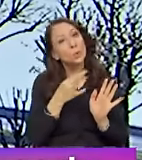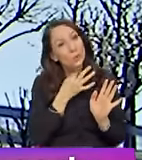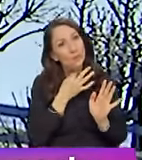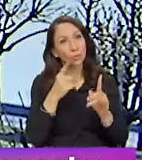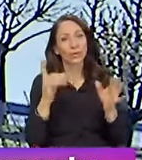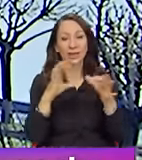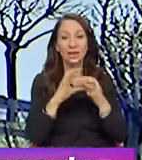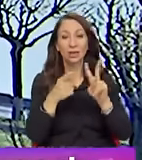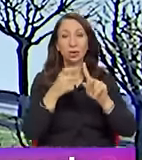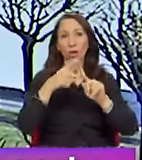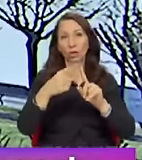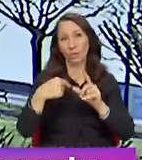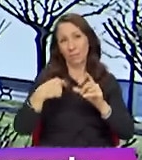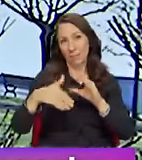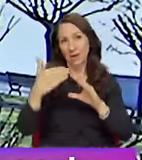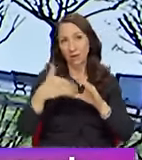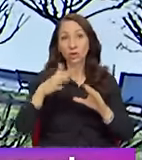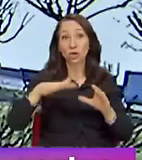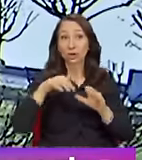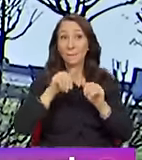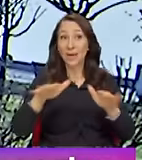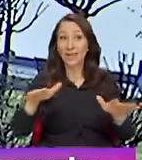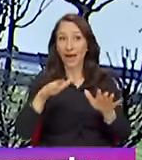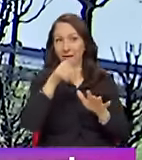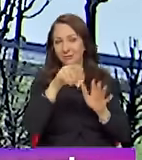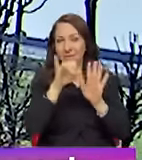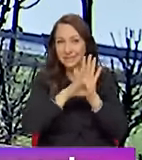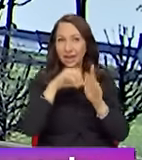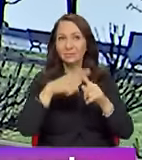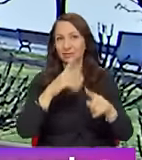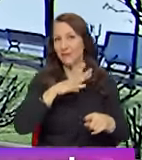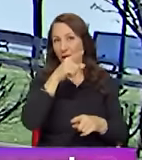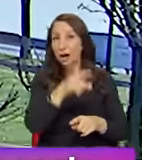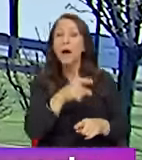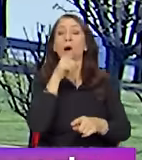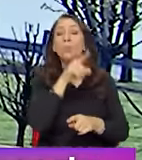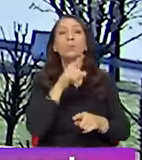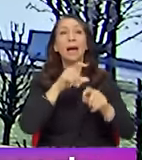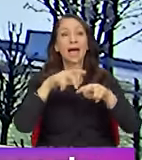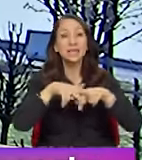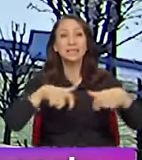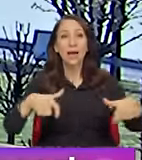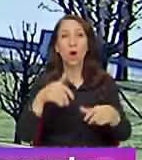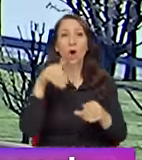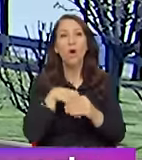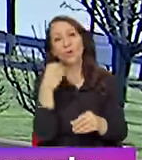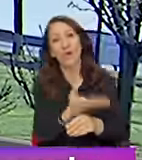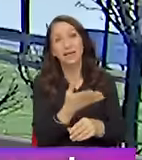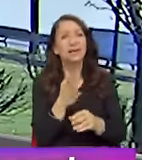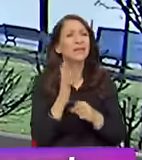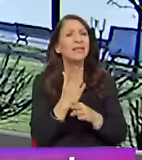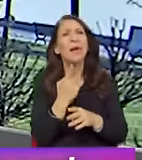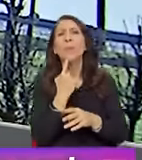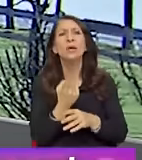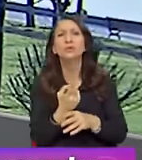buna dair notlarınızı bizimle paylaşın. Sosyal medya adreslerimiz ekranlarınıza yansıyor. Bugün başlığımızda oy ver. Neden